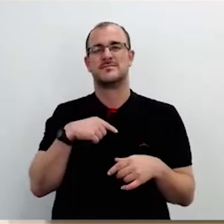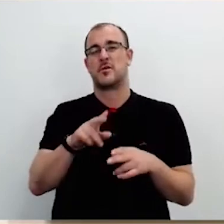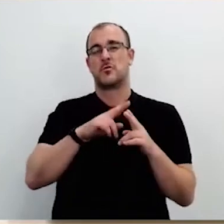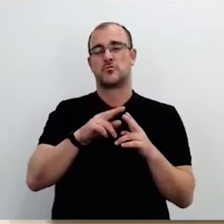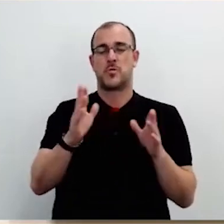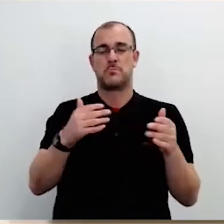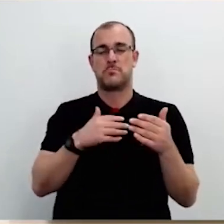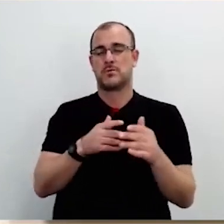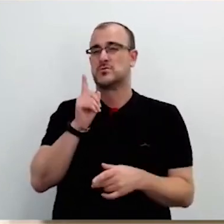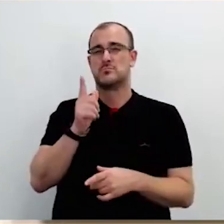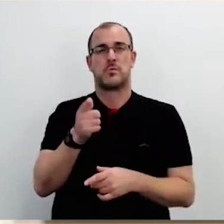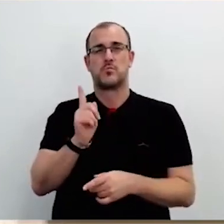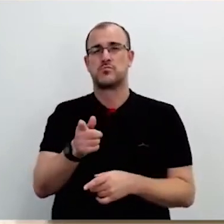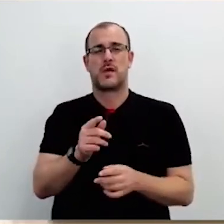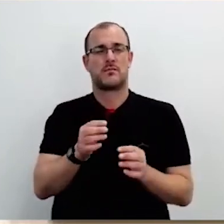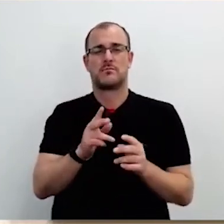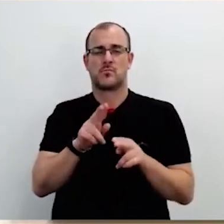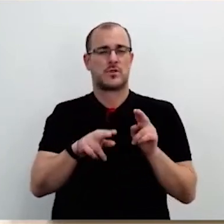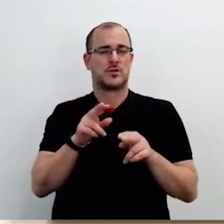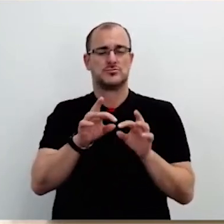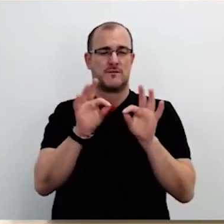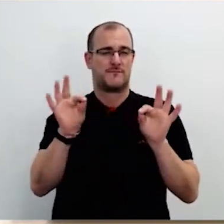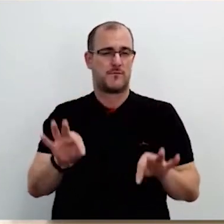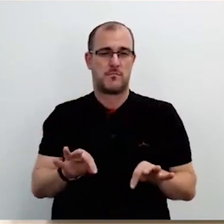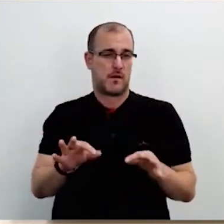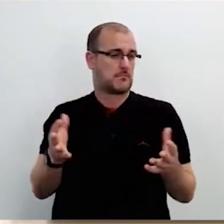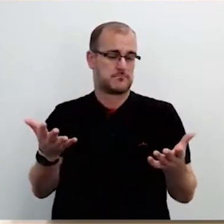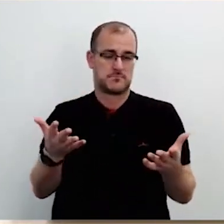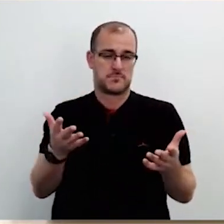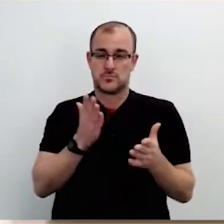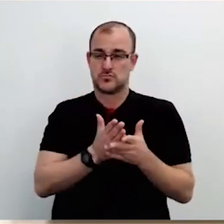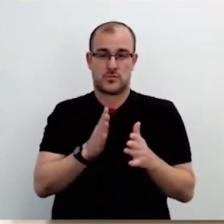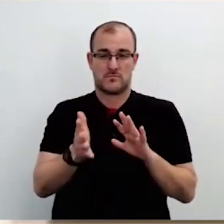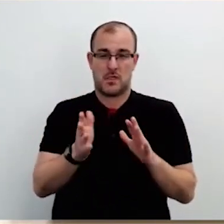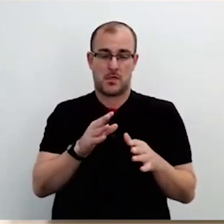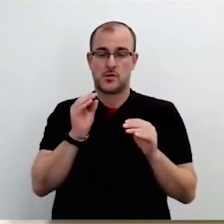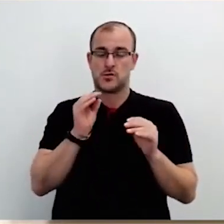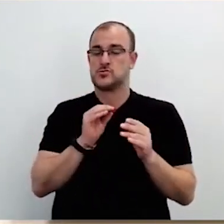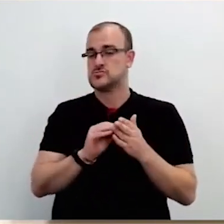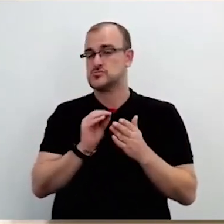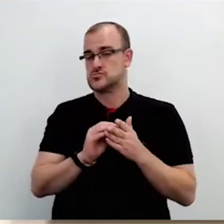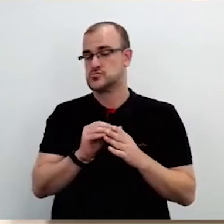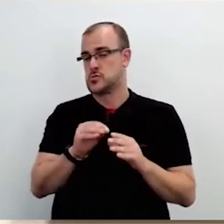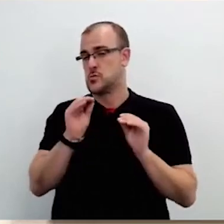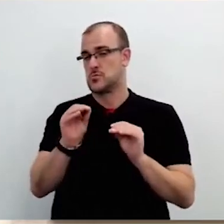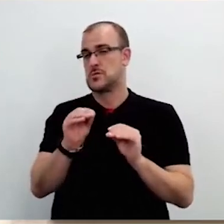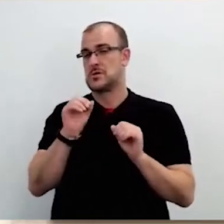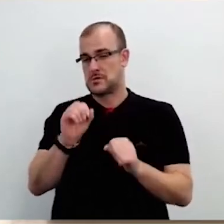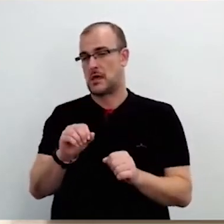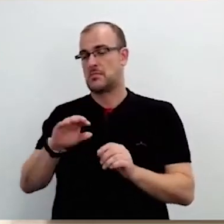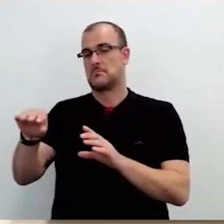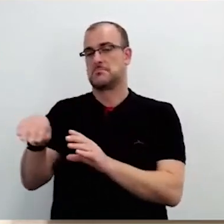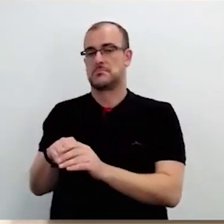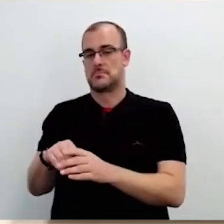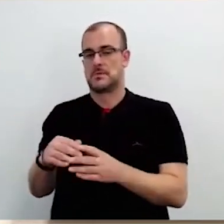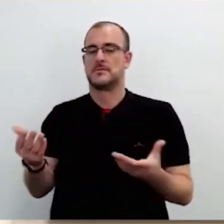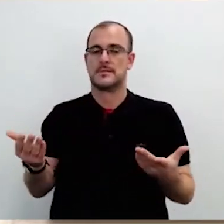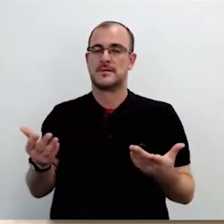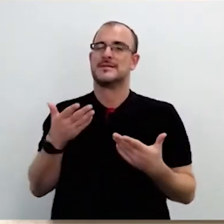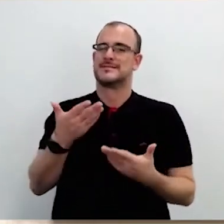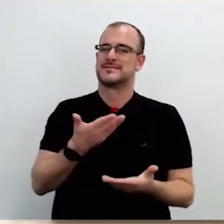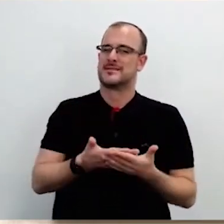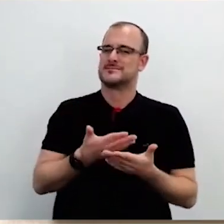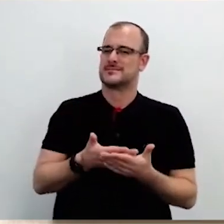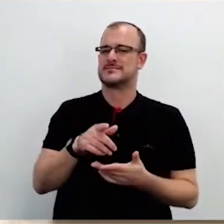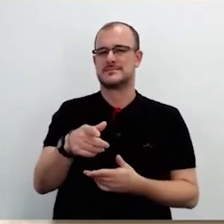100 Formaten entwickelt, die leicht dann auch wirklich in den Schulunterricht zu integrieren sind. Und insofern, das ist